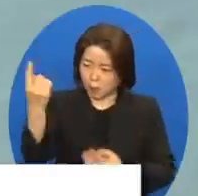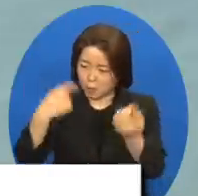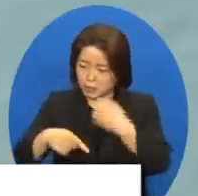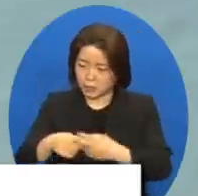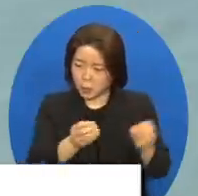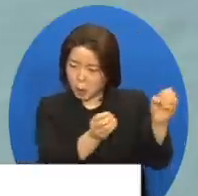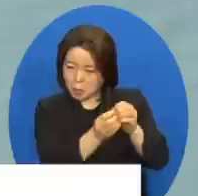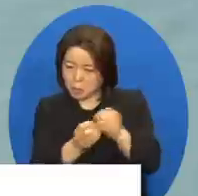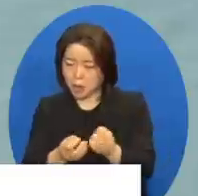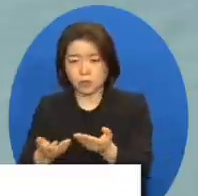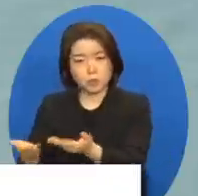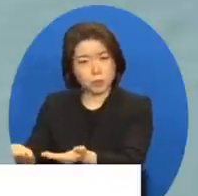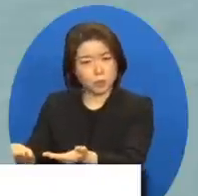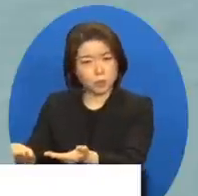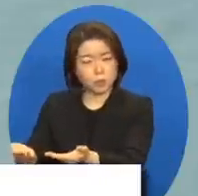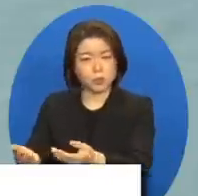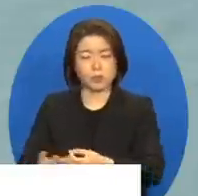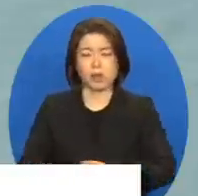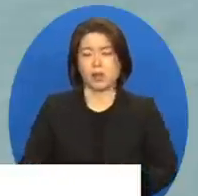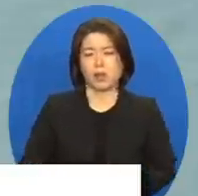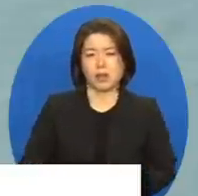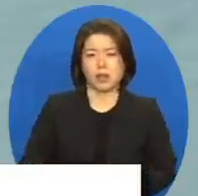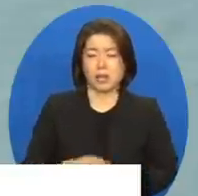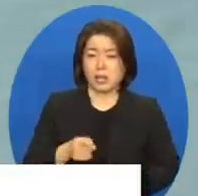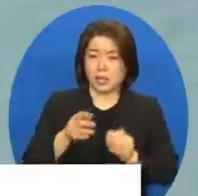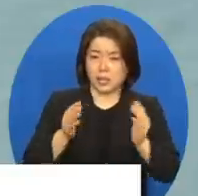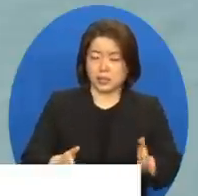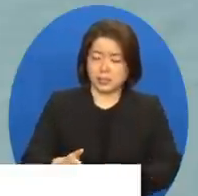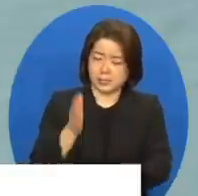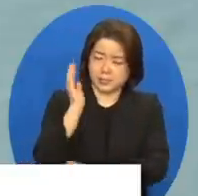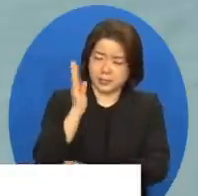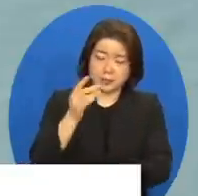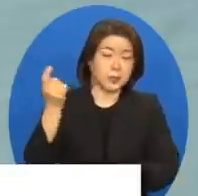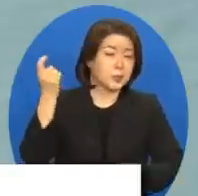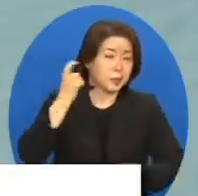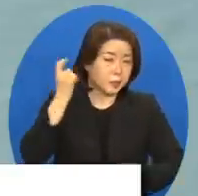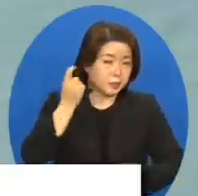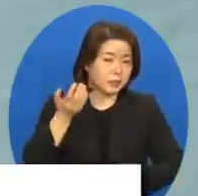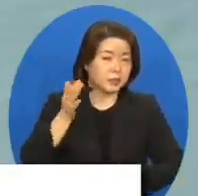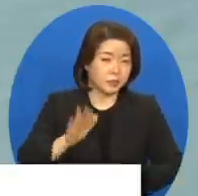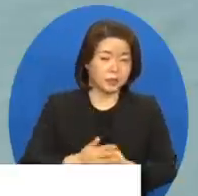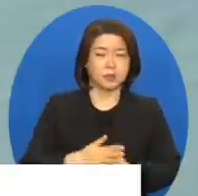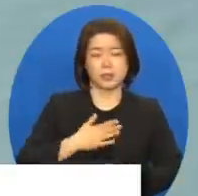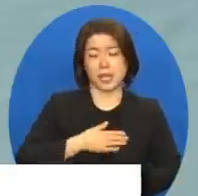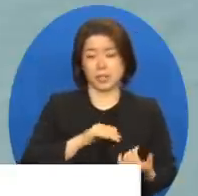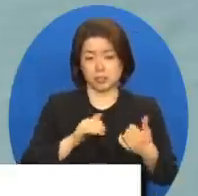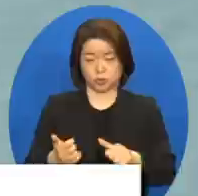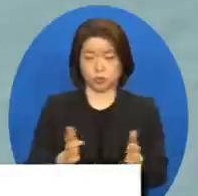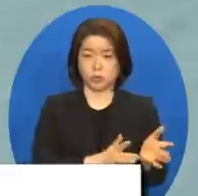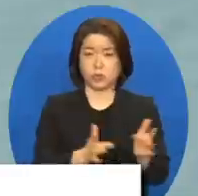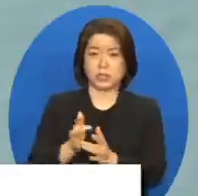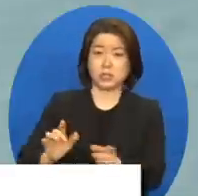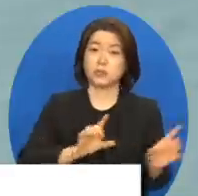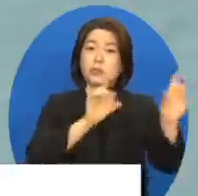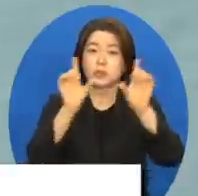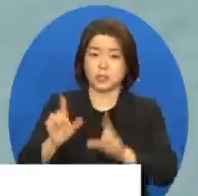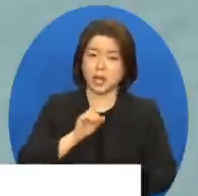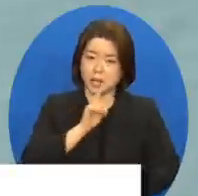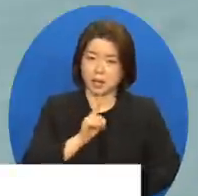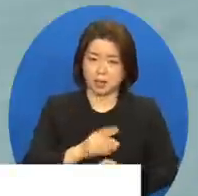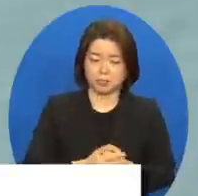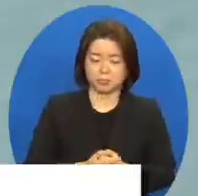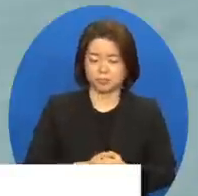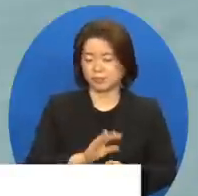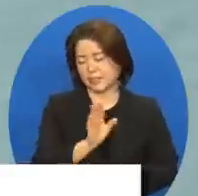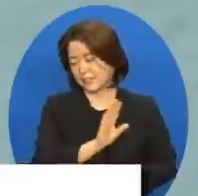거 아닌가? 그동안에 그렇게 설교를 들으면서 나는 죽고 예수로 살라. 안